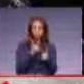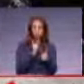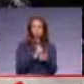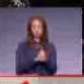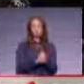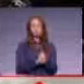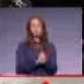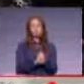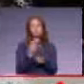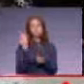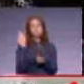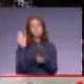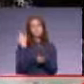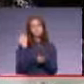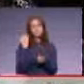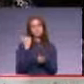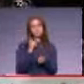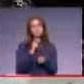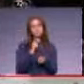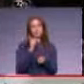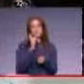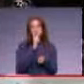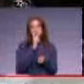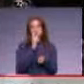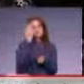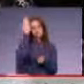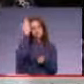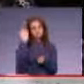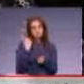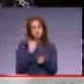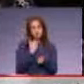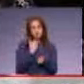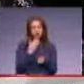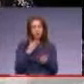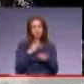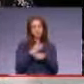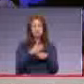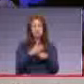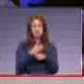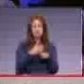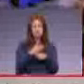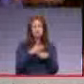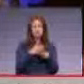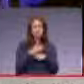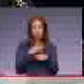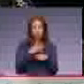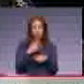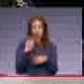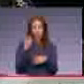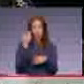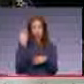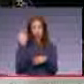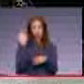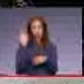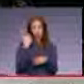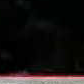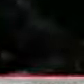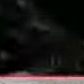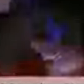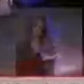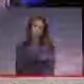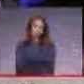طبعا المرأة والسطور. المرأة والسطور ده حاجه من العلامات، ده العلامة من العلامات من